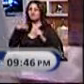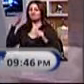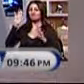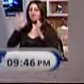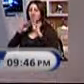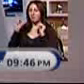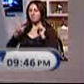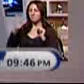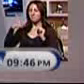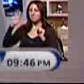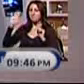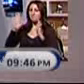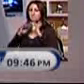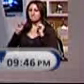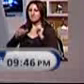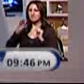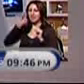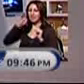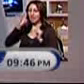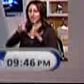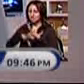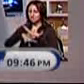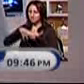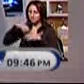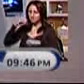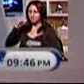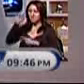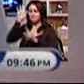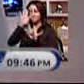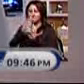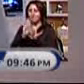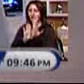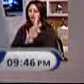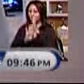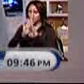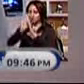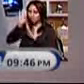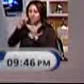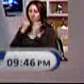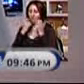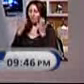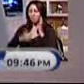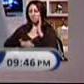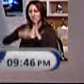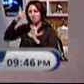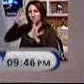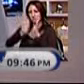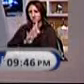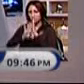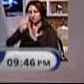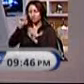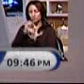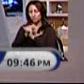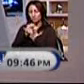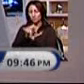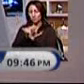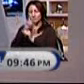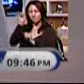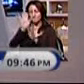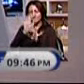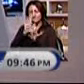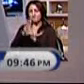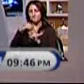يعني مكانتك الادبيه في العالم. أشكرك. ونتمنى لك دائما المزيد والمزيد والمزيد من النجاح في مجالك. يعني بجد